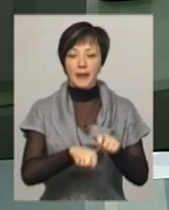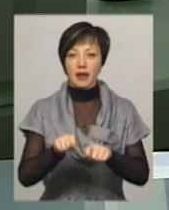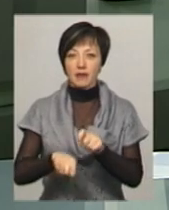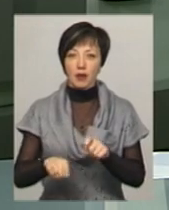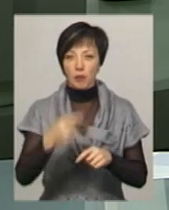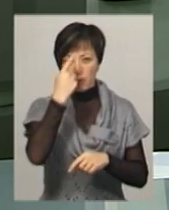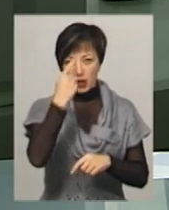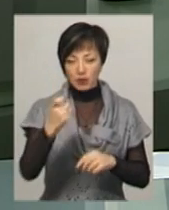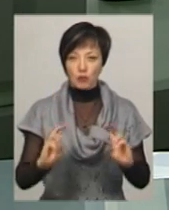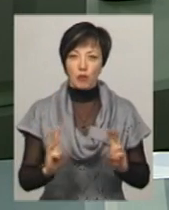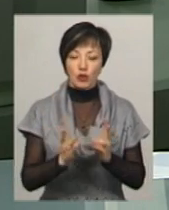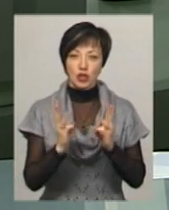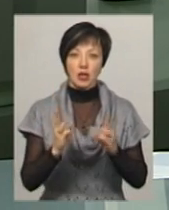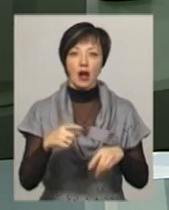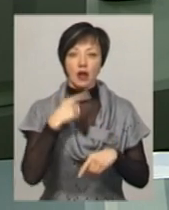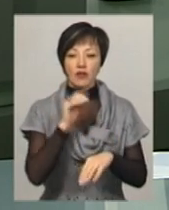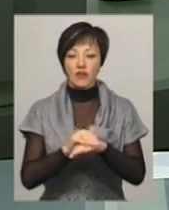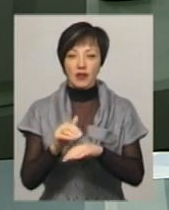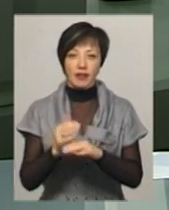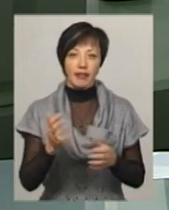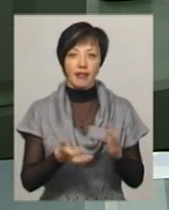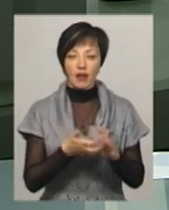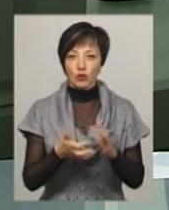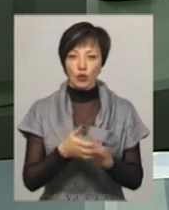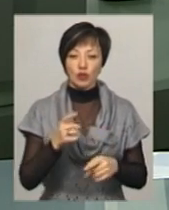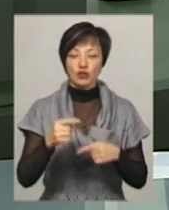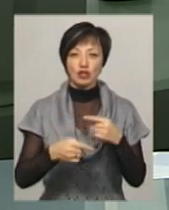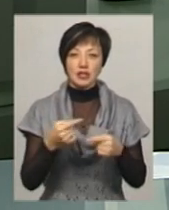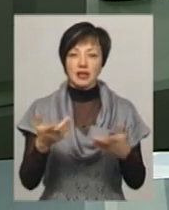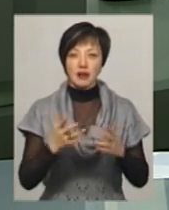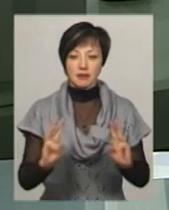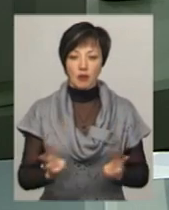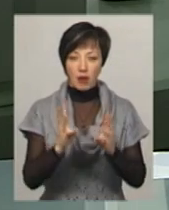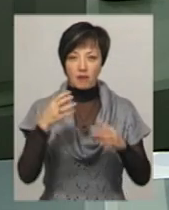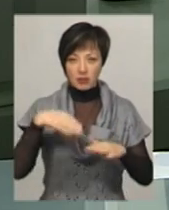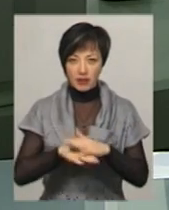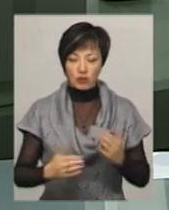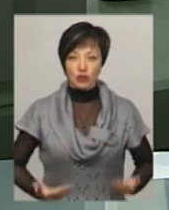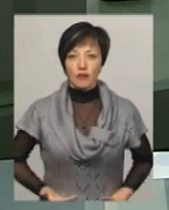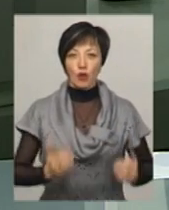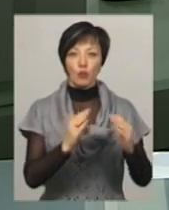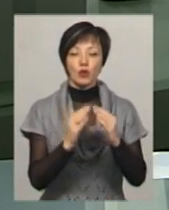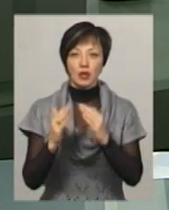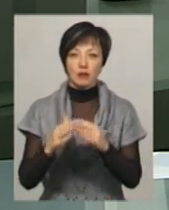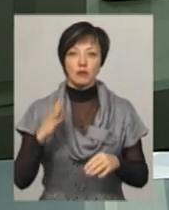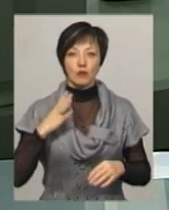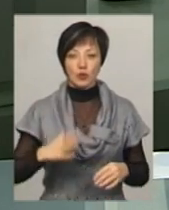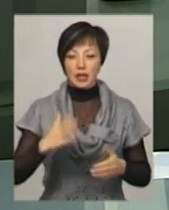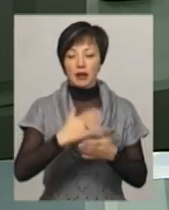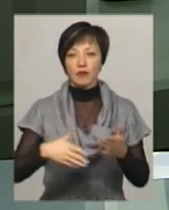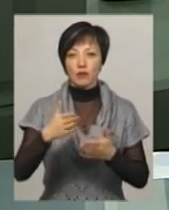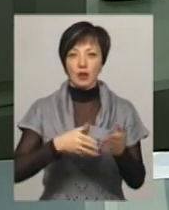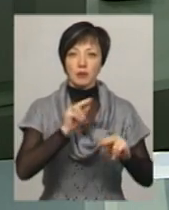для попереджень пожеж. Каже, виявлені недоліки, через які можуть статися займання у підвалах житлових будинків, мусять